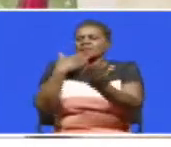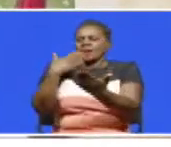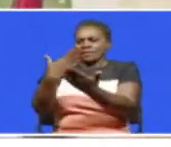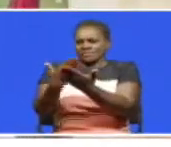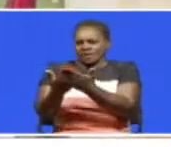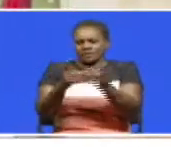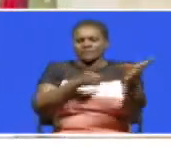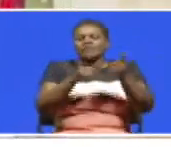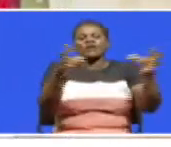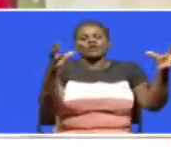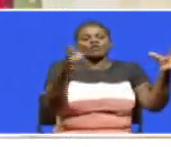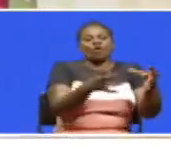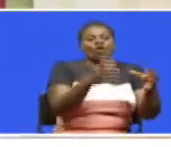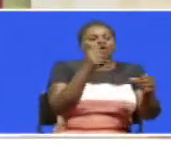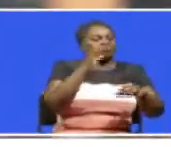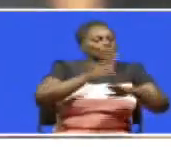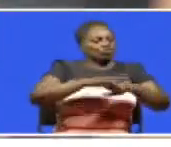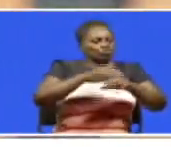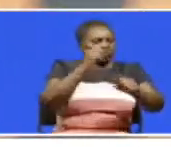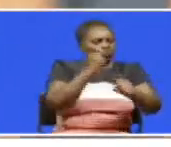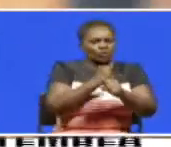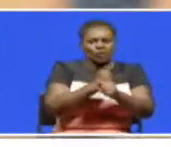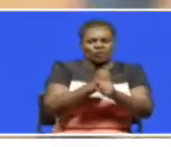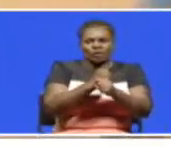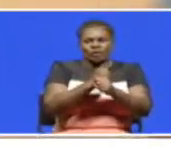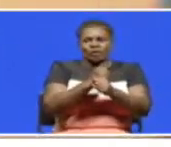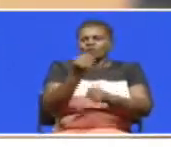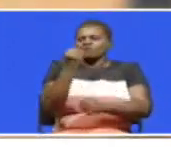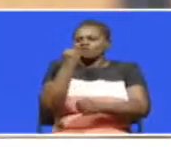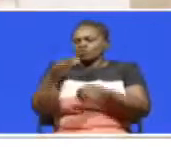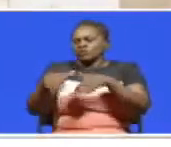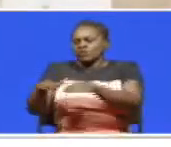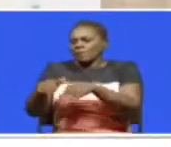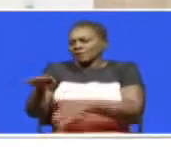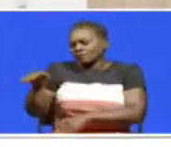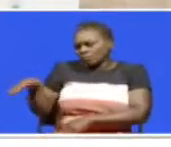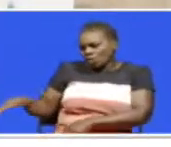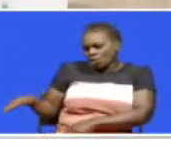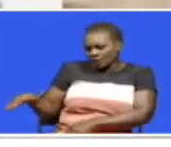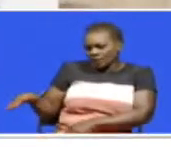hawa sana kwa kazi mzuri wamenifanyia. Chakula yangu ilikuwa nakula chapati asubuhi,